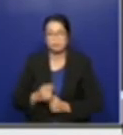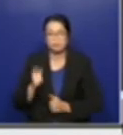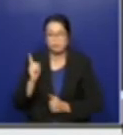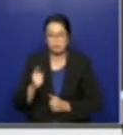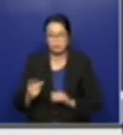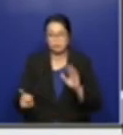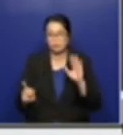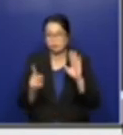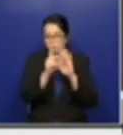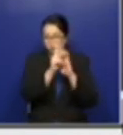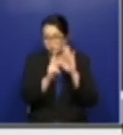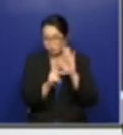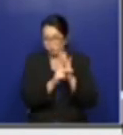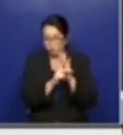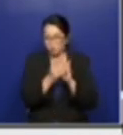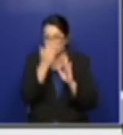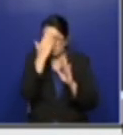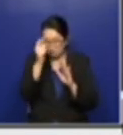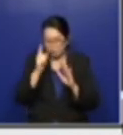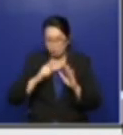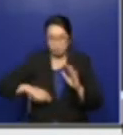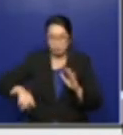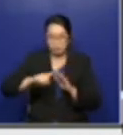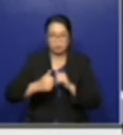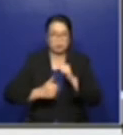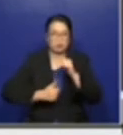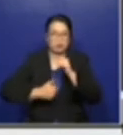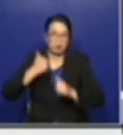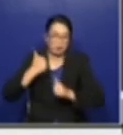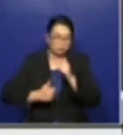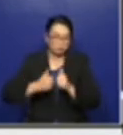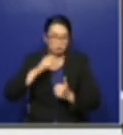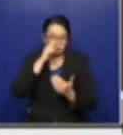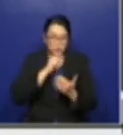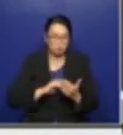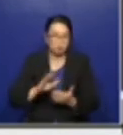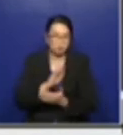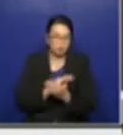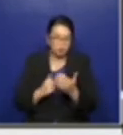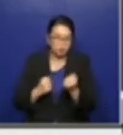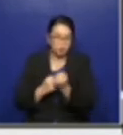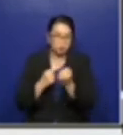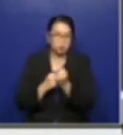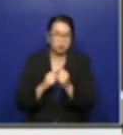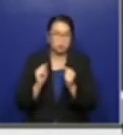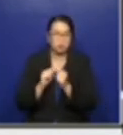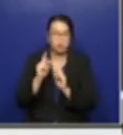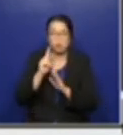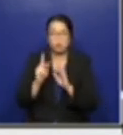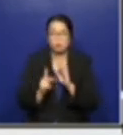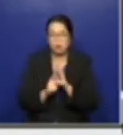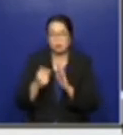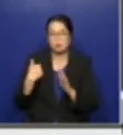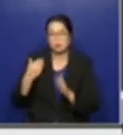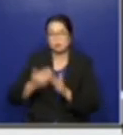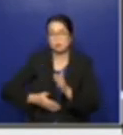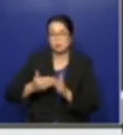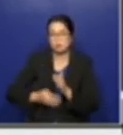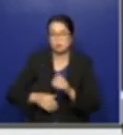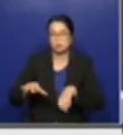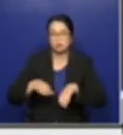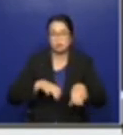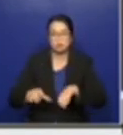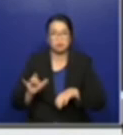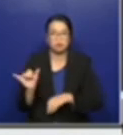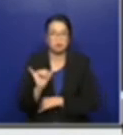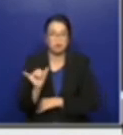ายเพื่อเพิ่มความสามารถในการแข่งขันของประเทศท่านบอกว่ามีปัญหาอุปสรรคนะครับยังไม่มีการดำเนินการ